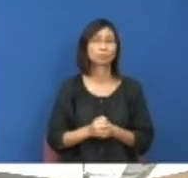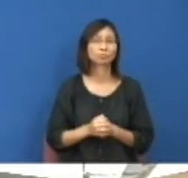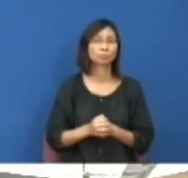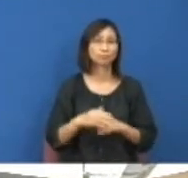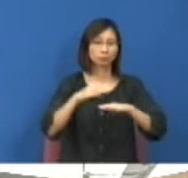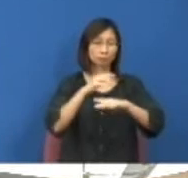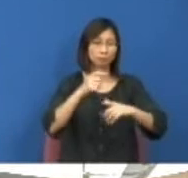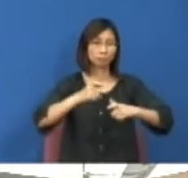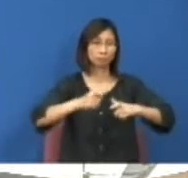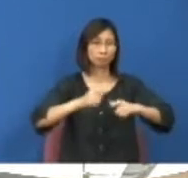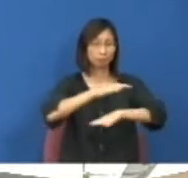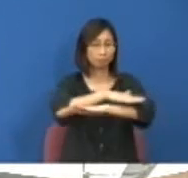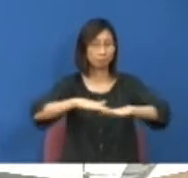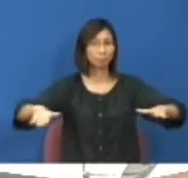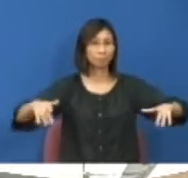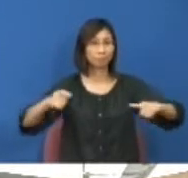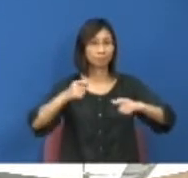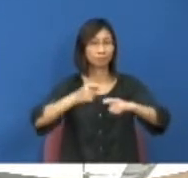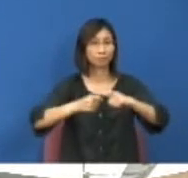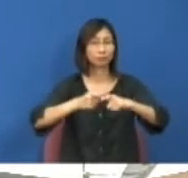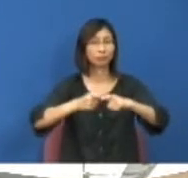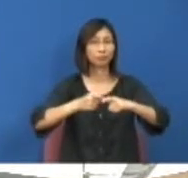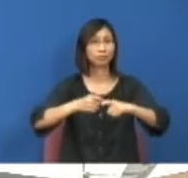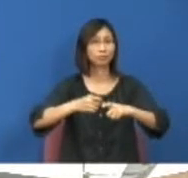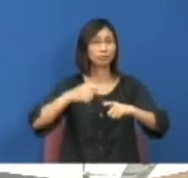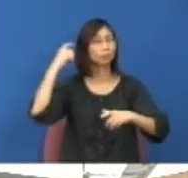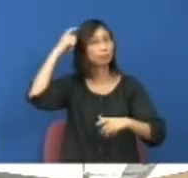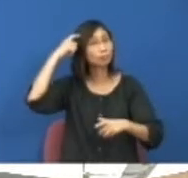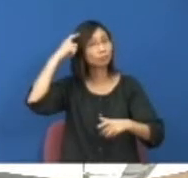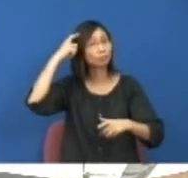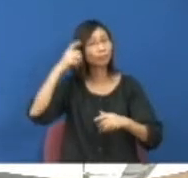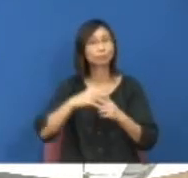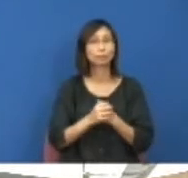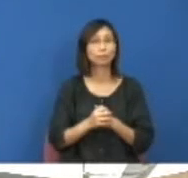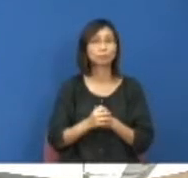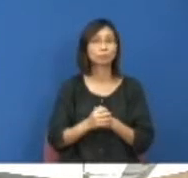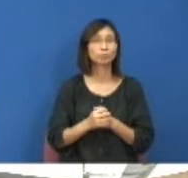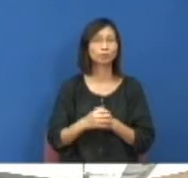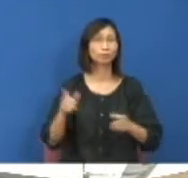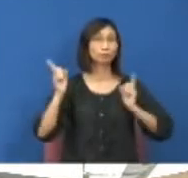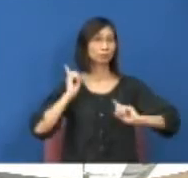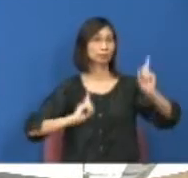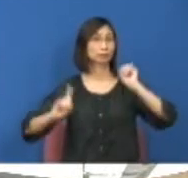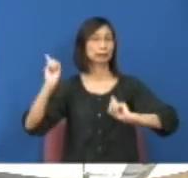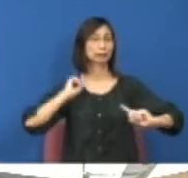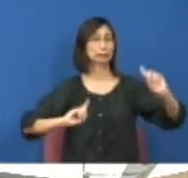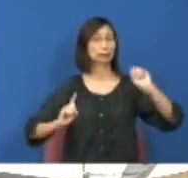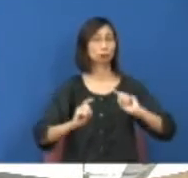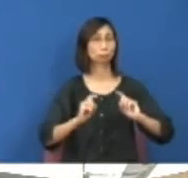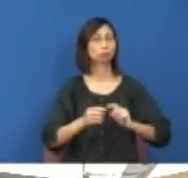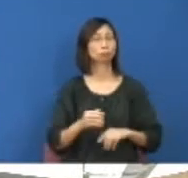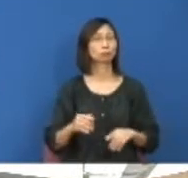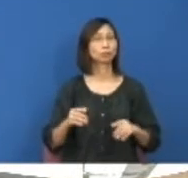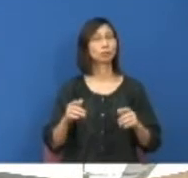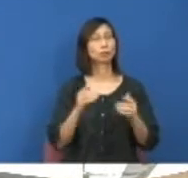平等嘅概念係用平等、自由、博愛呢三個概念咧，係將